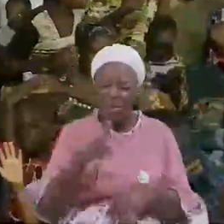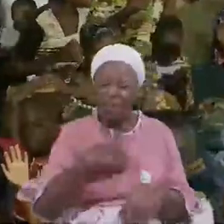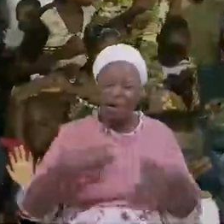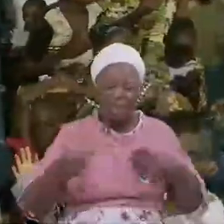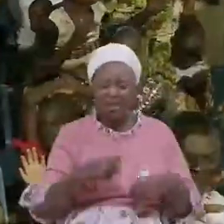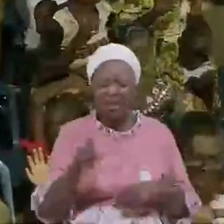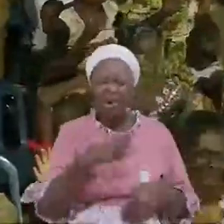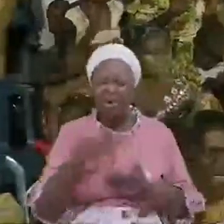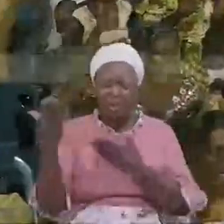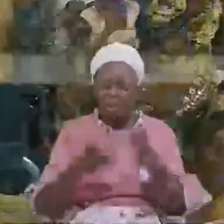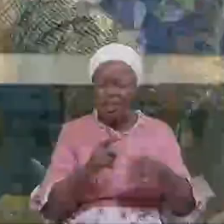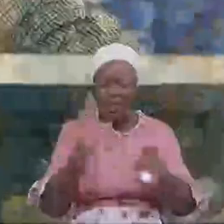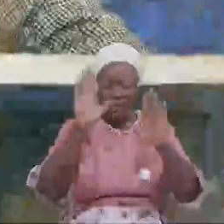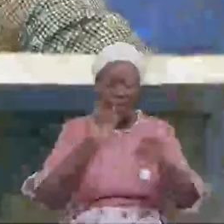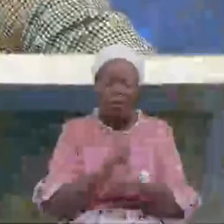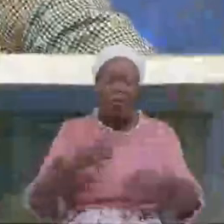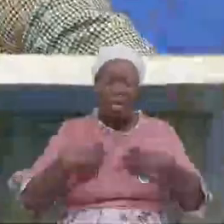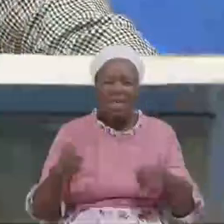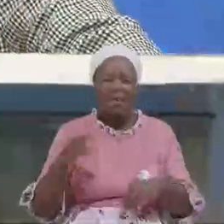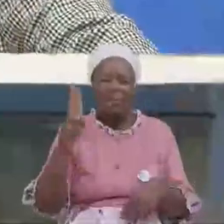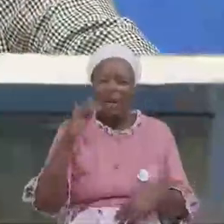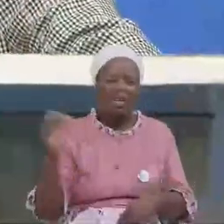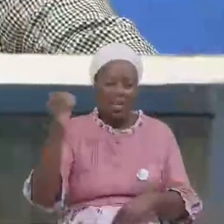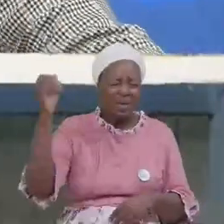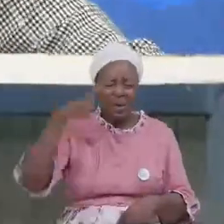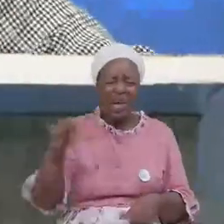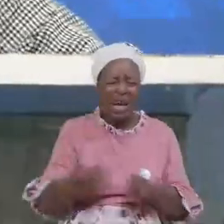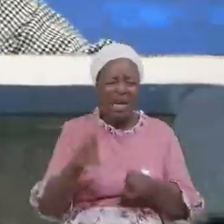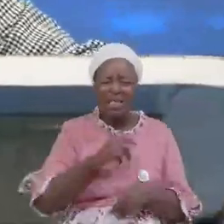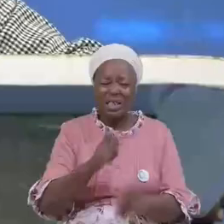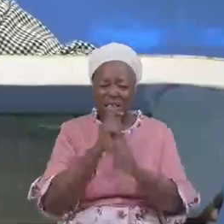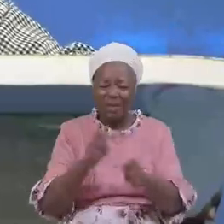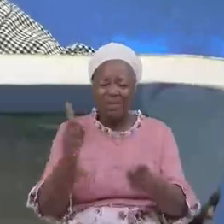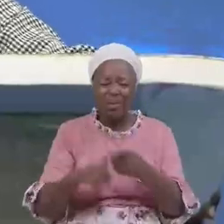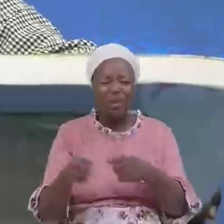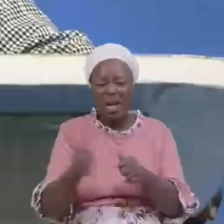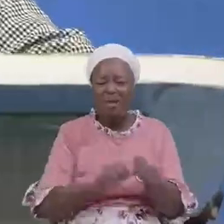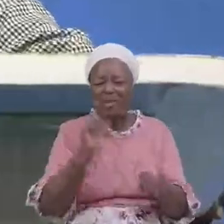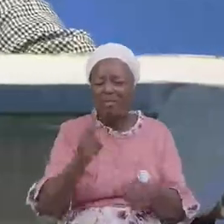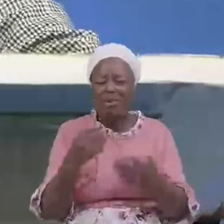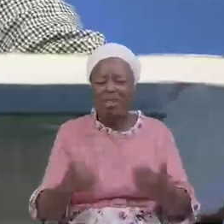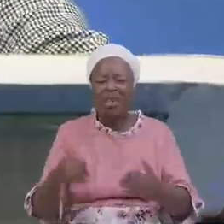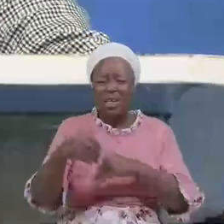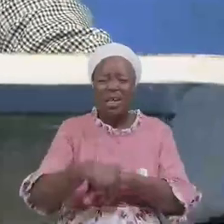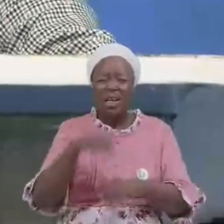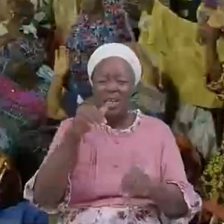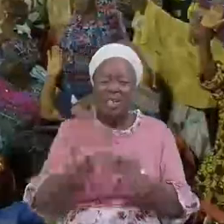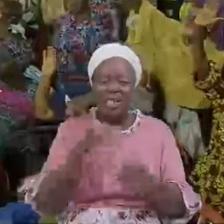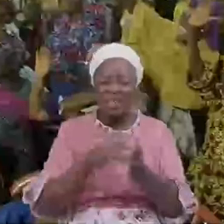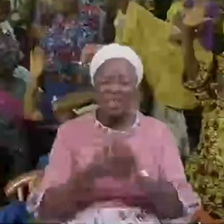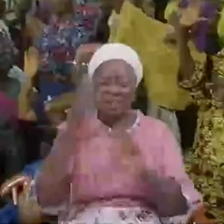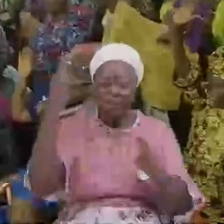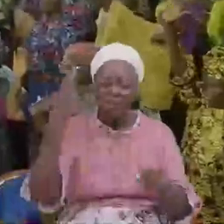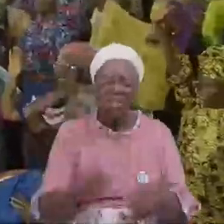Qu'ils reçoivent les miracles par la grâce comme don à chacun ce soir au nom de